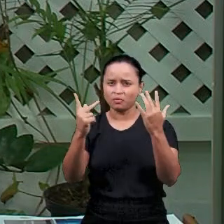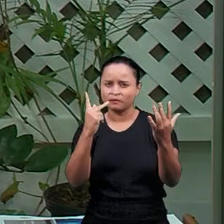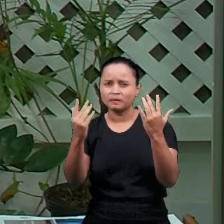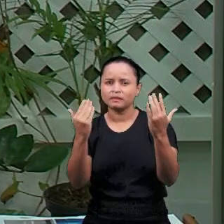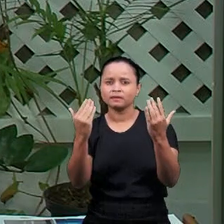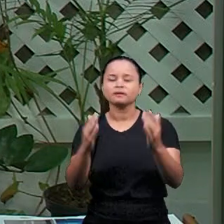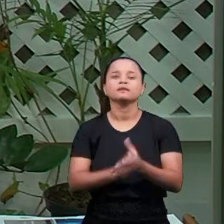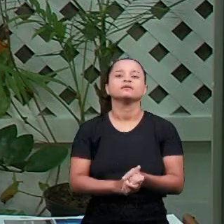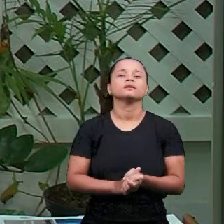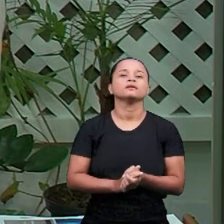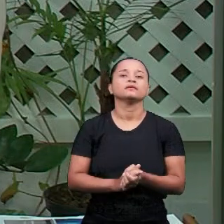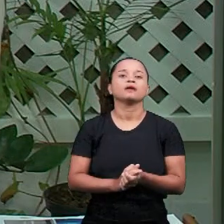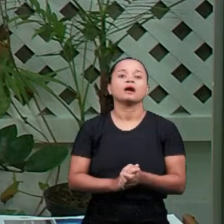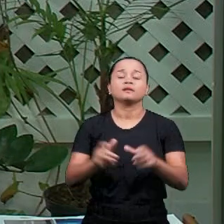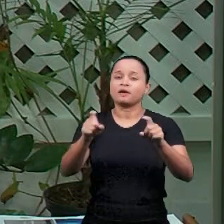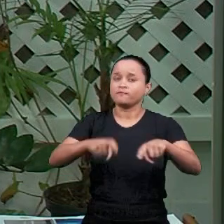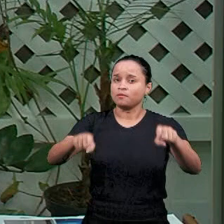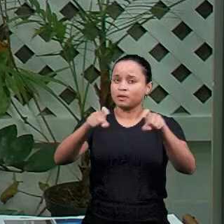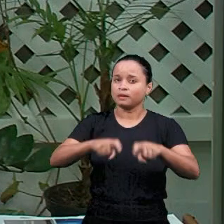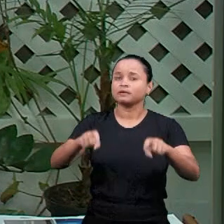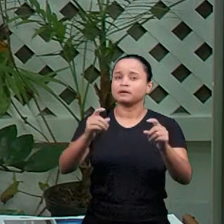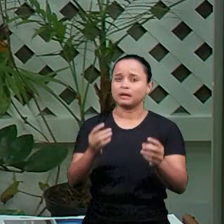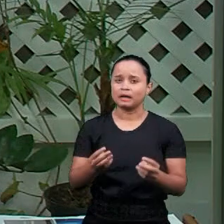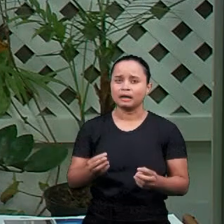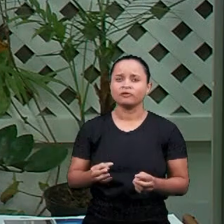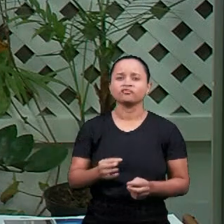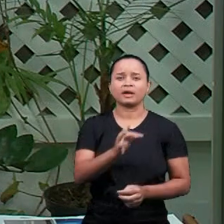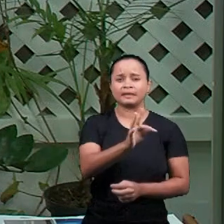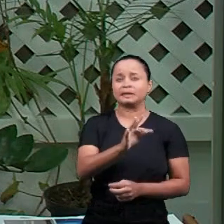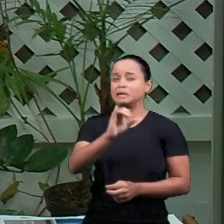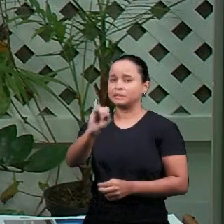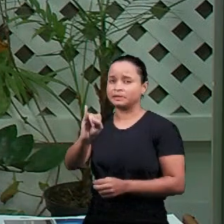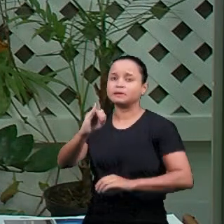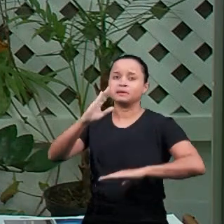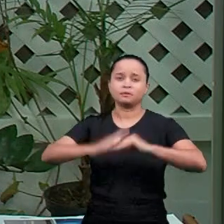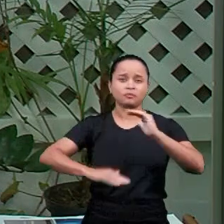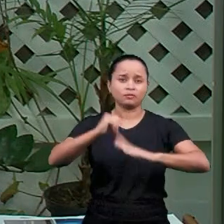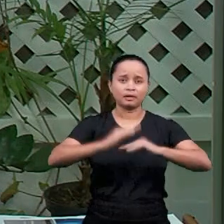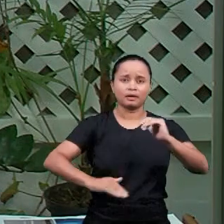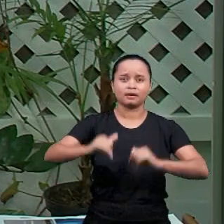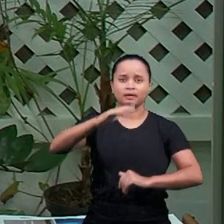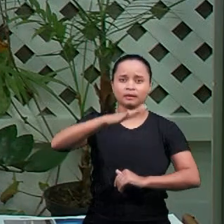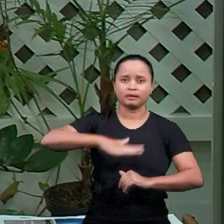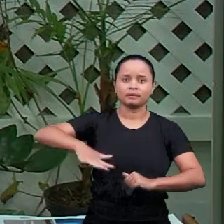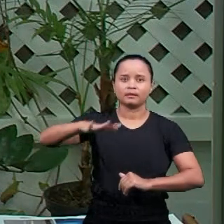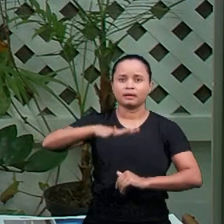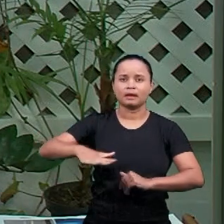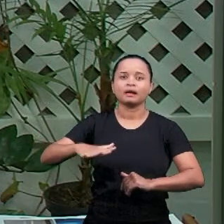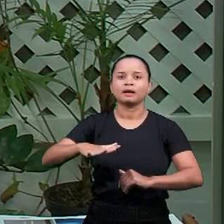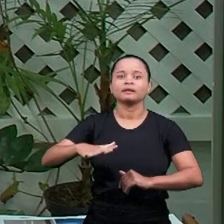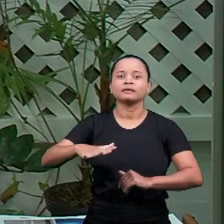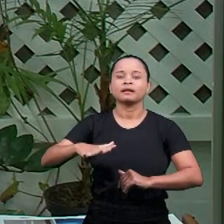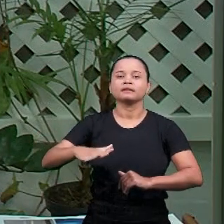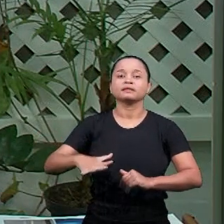donc pédagogie, technologie, des fonctionnaires, de sidérurgie, des étudiants,